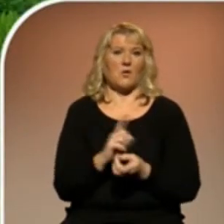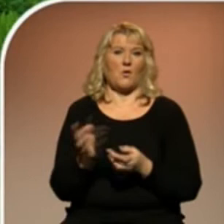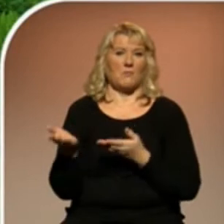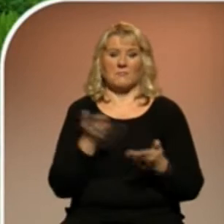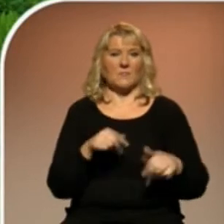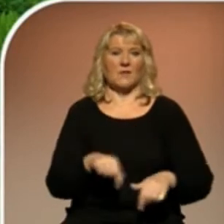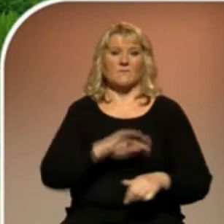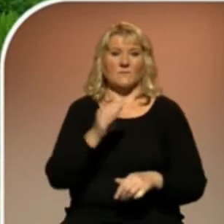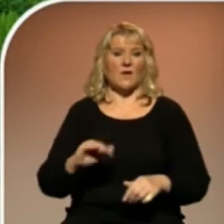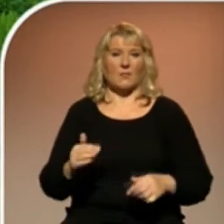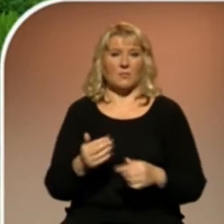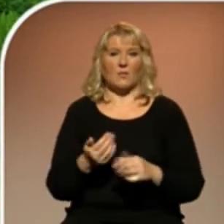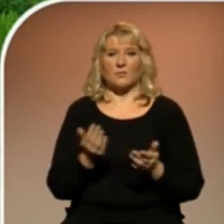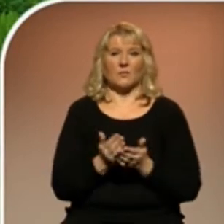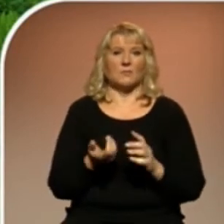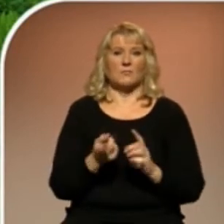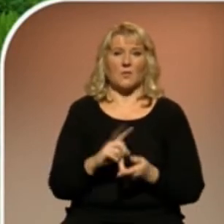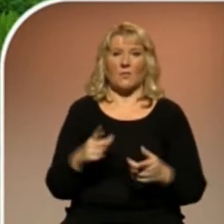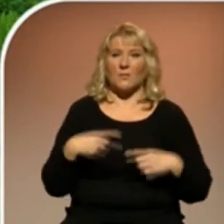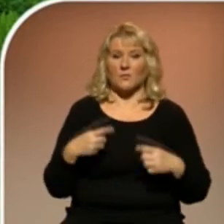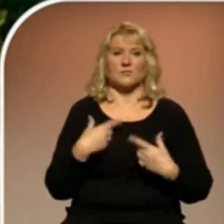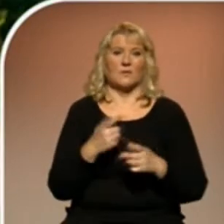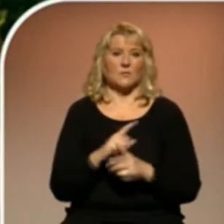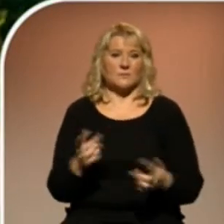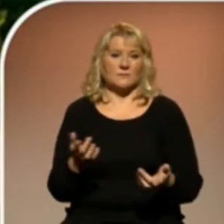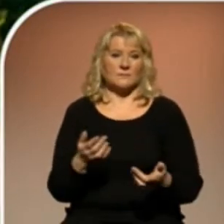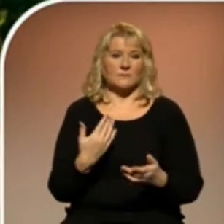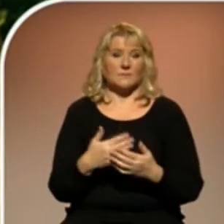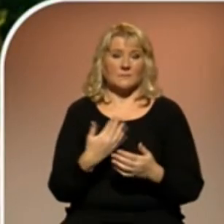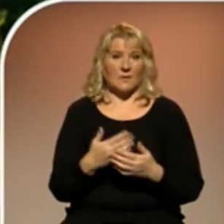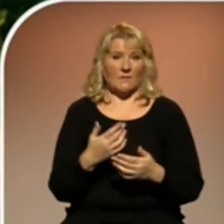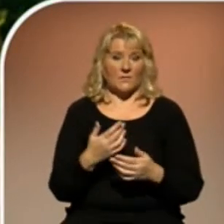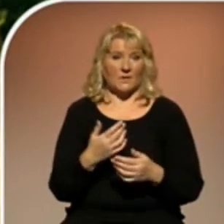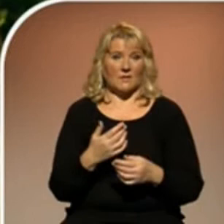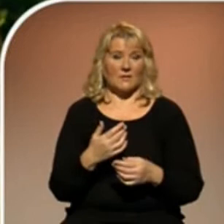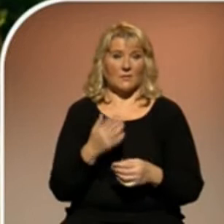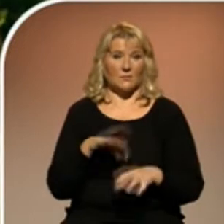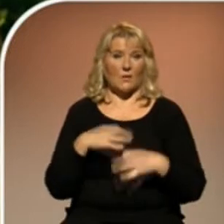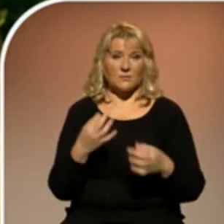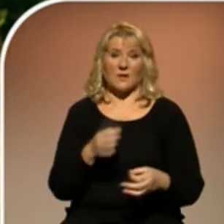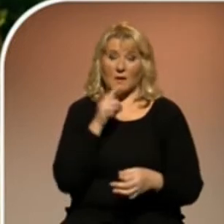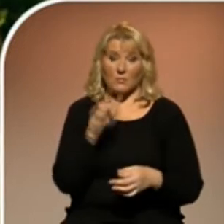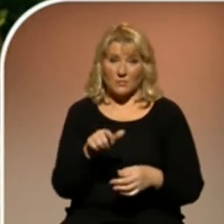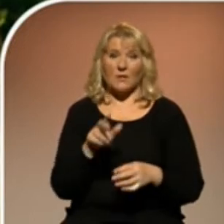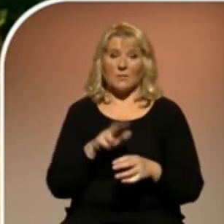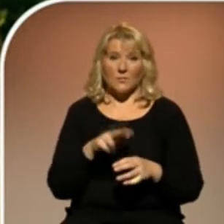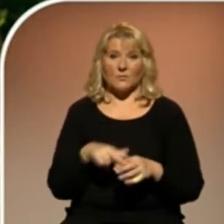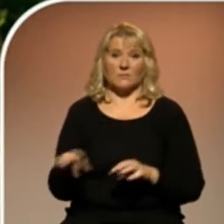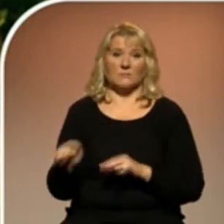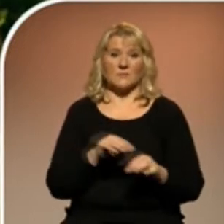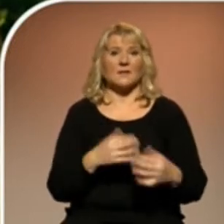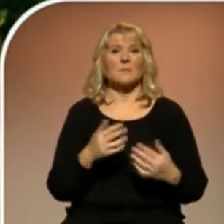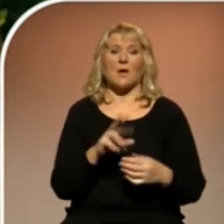velbloudi? Praktická zvíře. Otázka. Jak dlouho od toho zamilování se, jak dlouhá doba uběhla, než jste, máte teď 6 velbloudů,